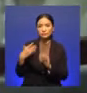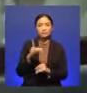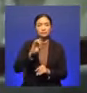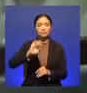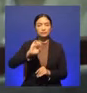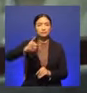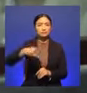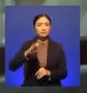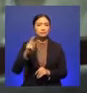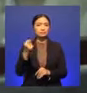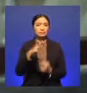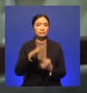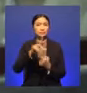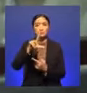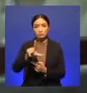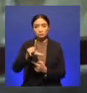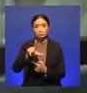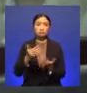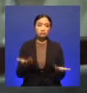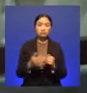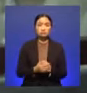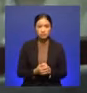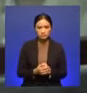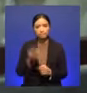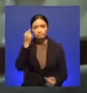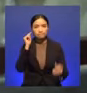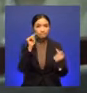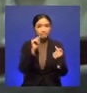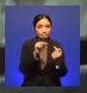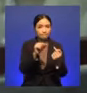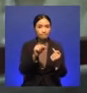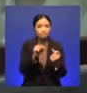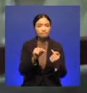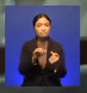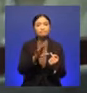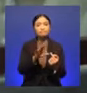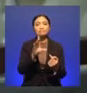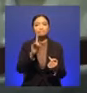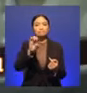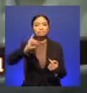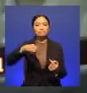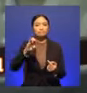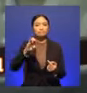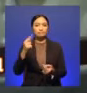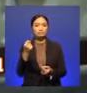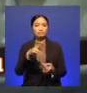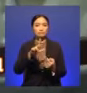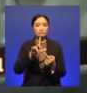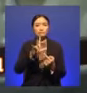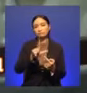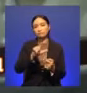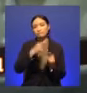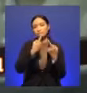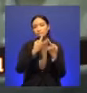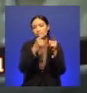ขึ้นสิ่งที่เราเรียกว่าดิจิทัลดีไวหรือการเข้าถึงดิจิทัลที่ต่างกันเนี่ยนำมาซึ่งสารพัดอย่างนะครับ